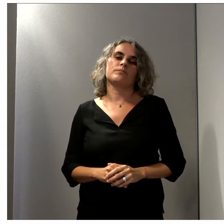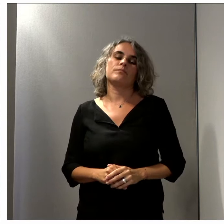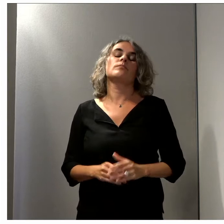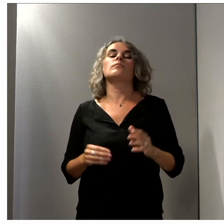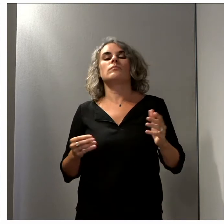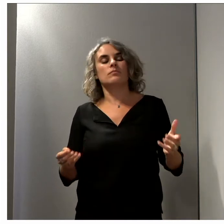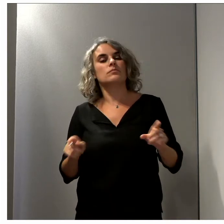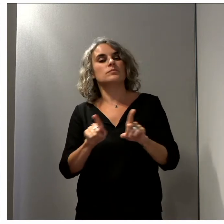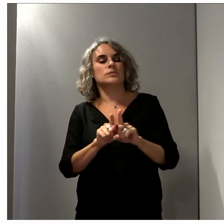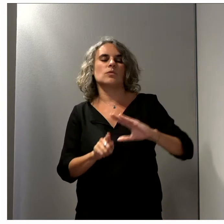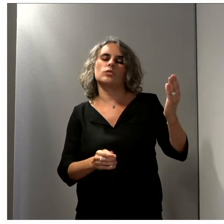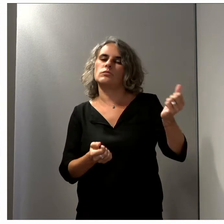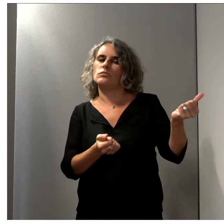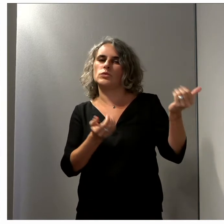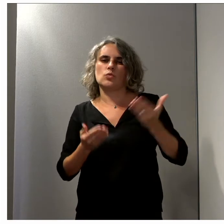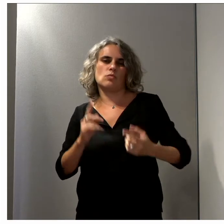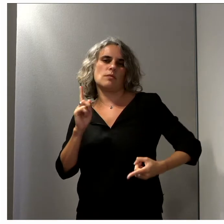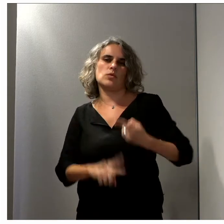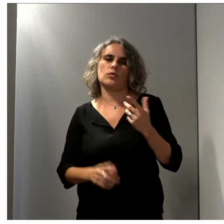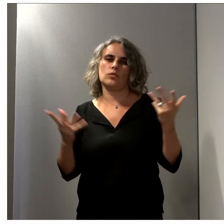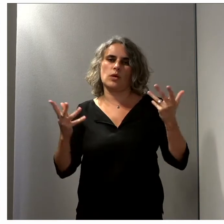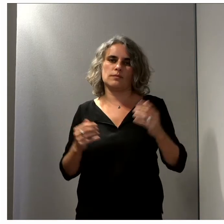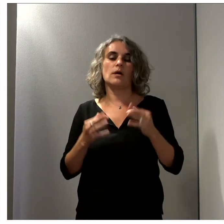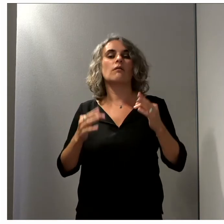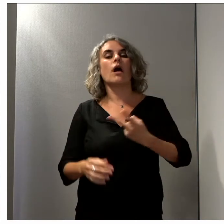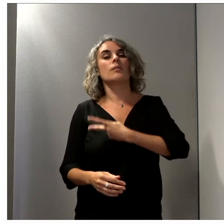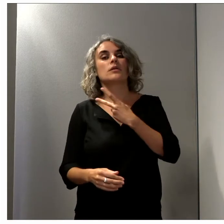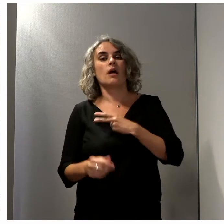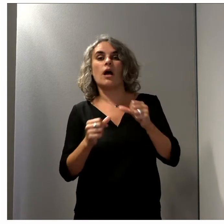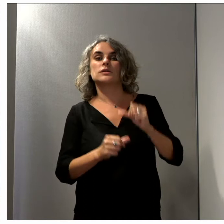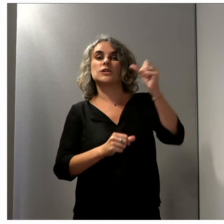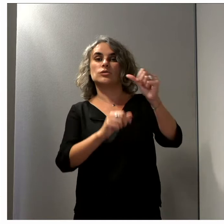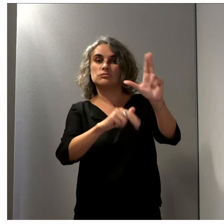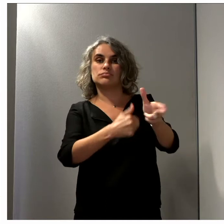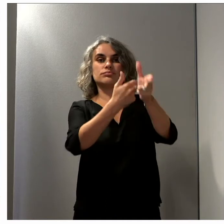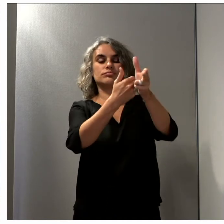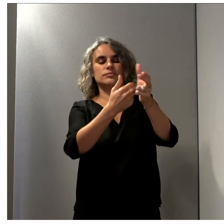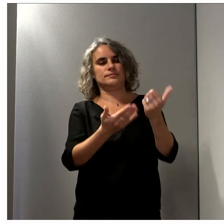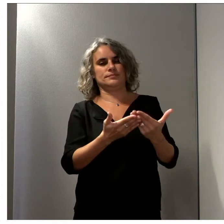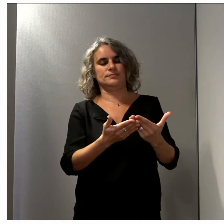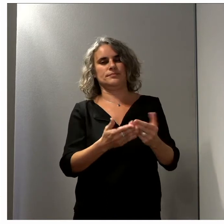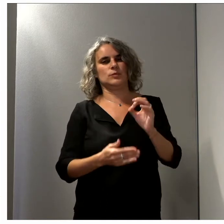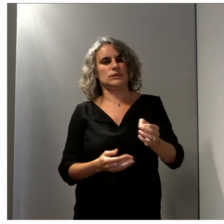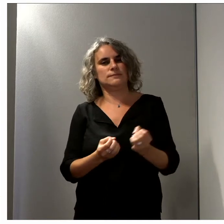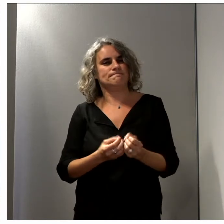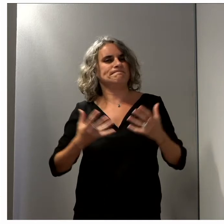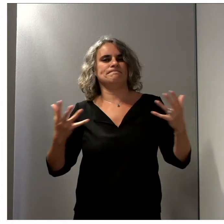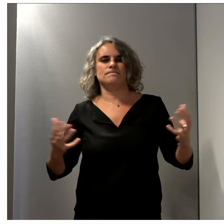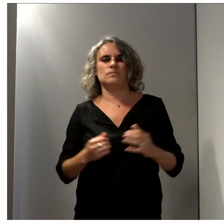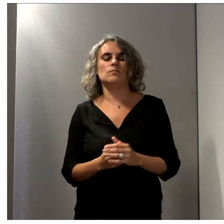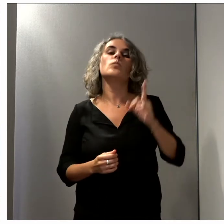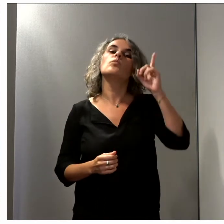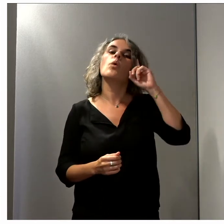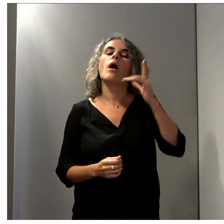Enfin, une proposition importante, c'était aussi de développer tout ce qui était lié à la téléconsultation. Il est apparu comme effet intéressant de la crise sanitaire